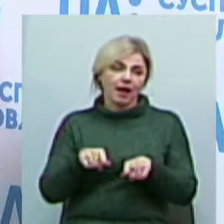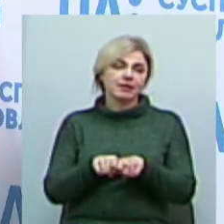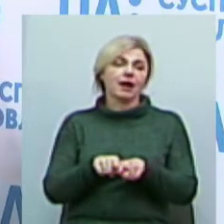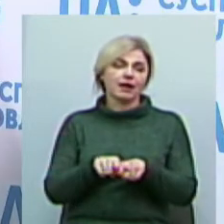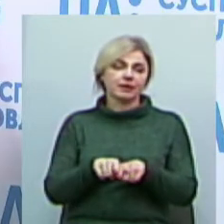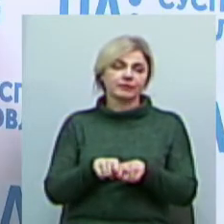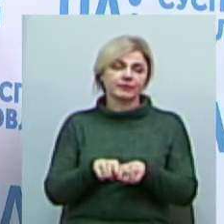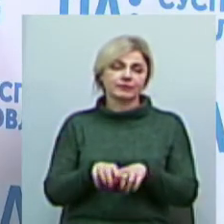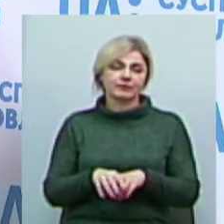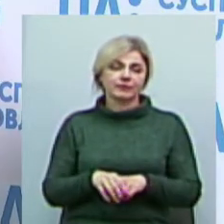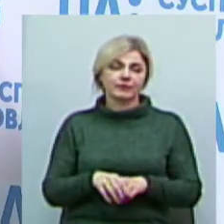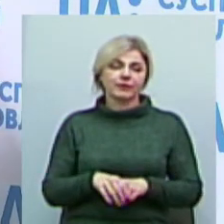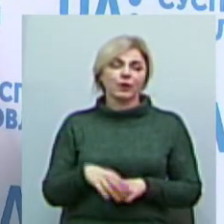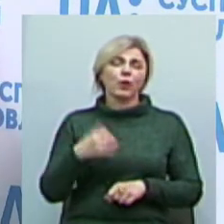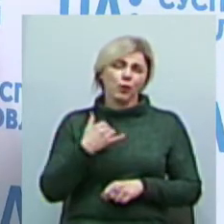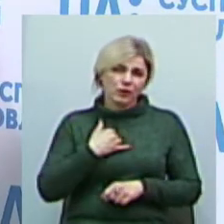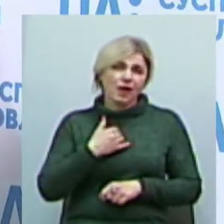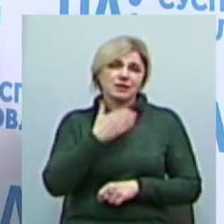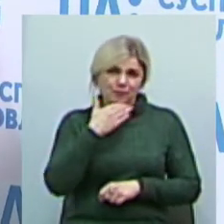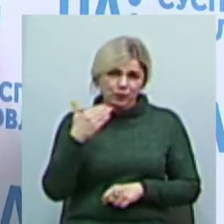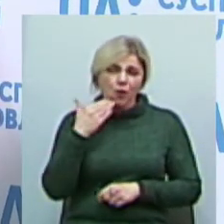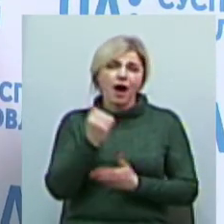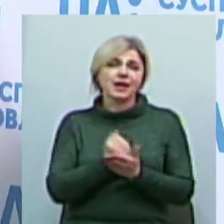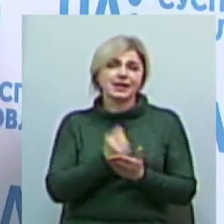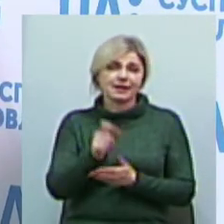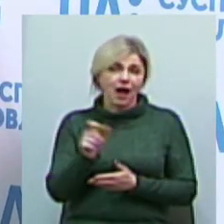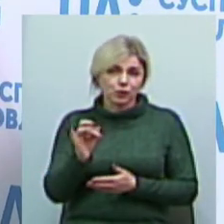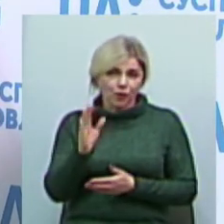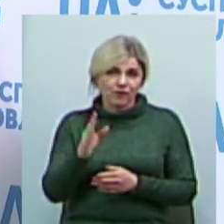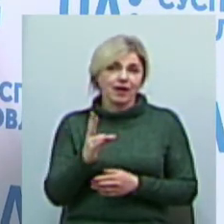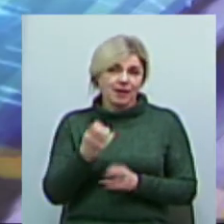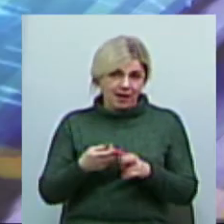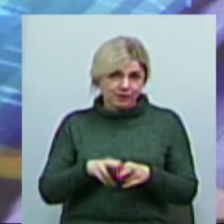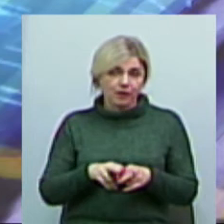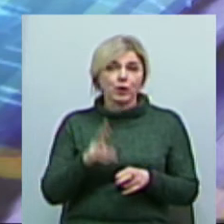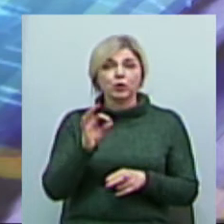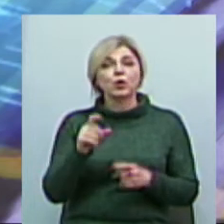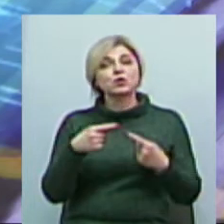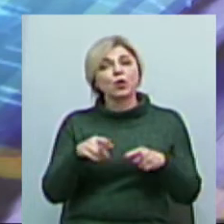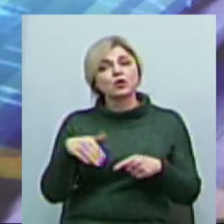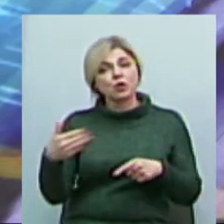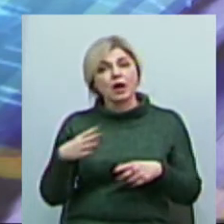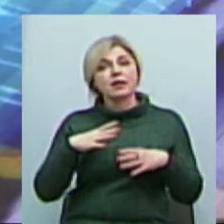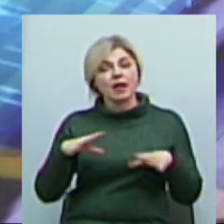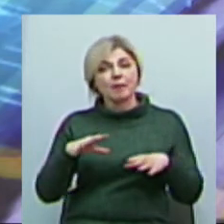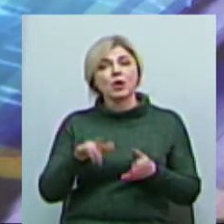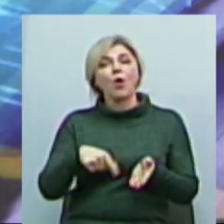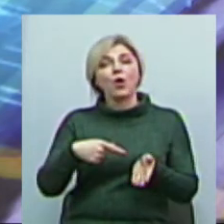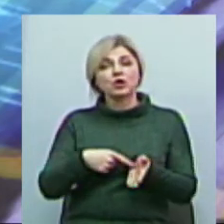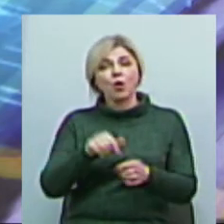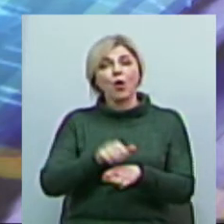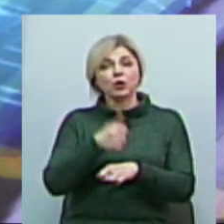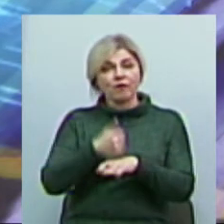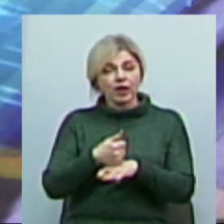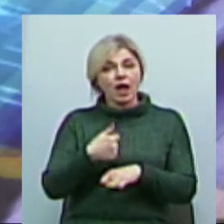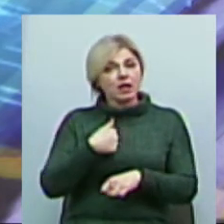оцениваю, у нас багато гідних кандидатів. С другой стороны, не было, с другой стороны, городского головы, я